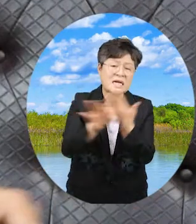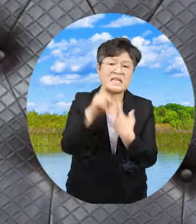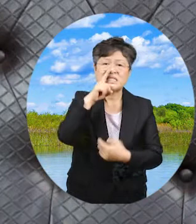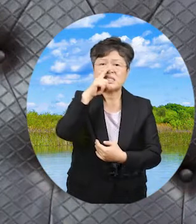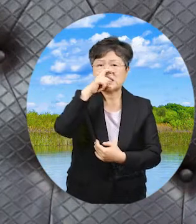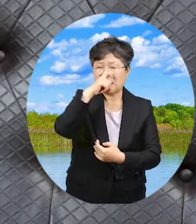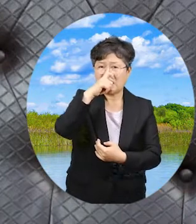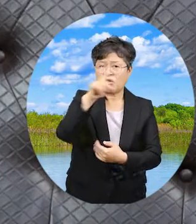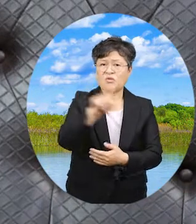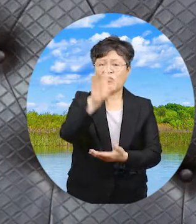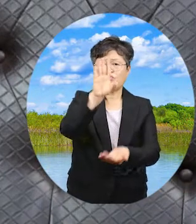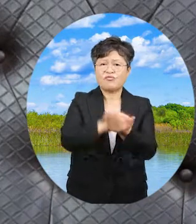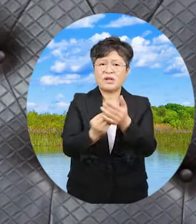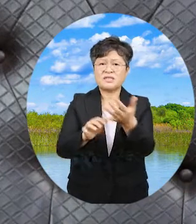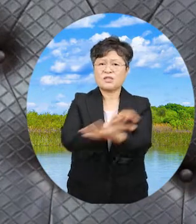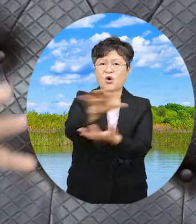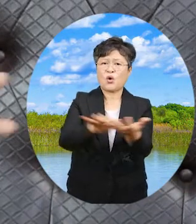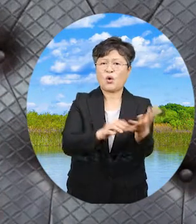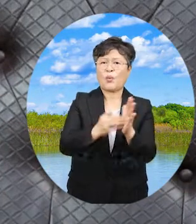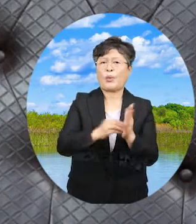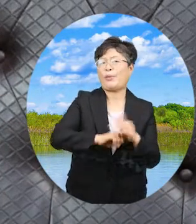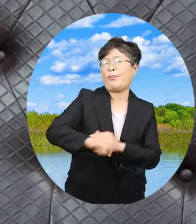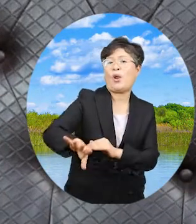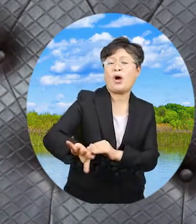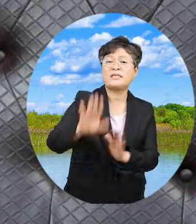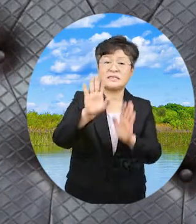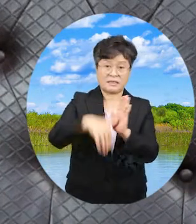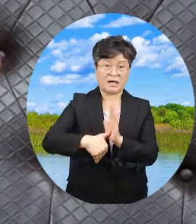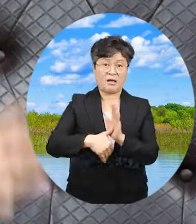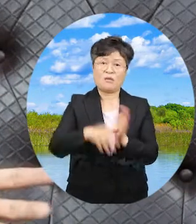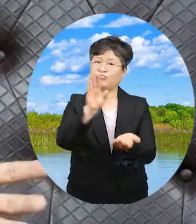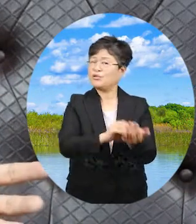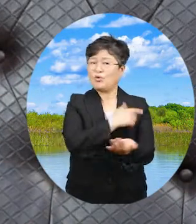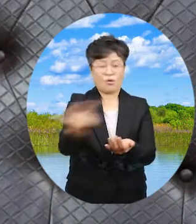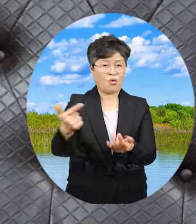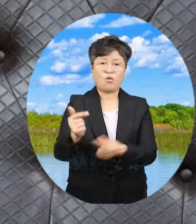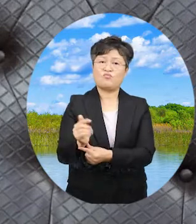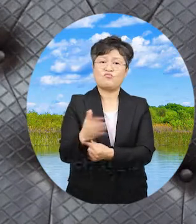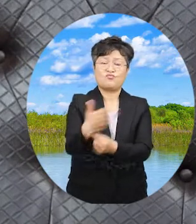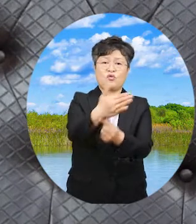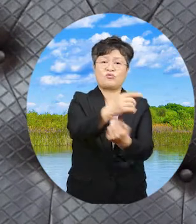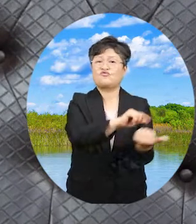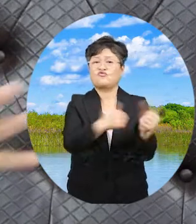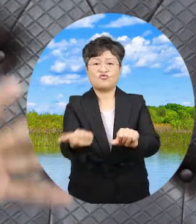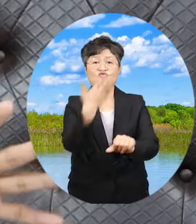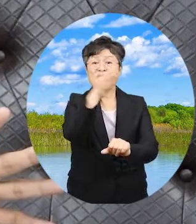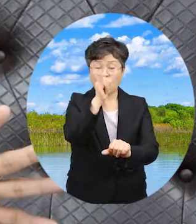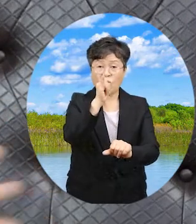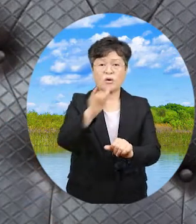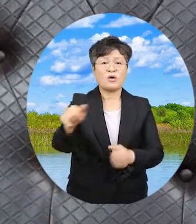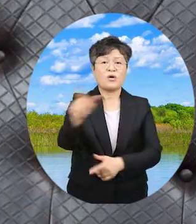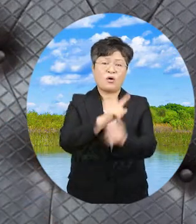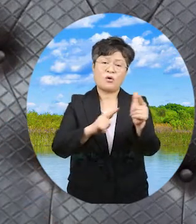토목공사 들어가고 많은 차량들의 건설 차량들이 유입이 되면서 하천 쪽에 엄청난 탕류가 유입이 되면서 또 물이